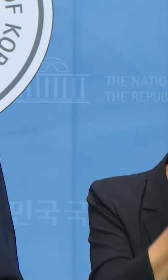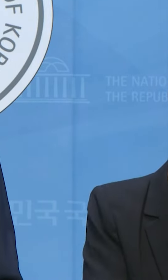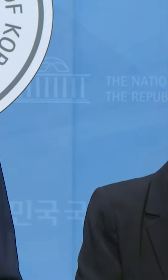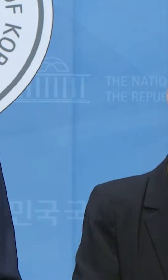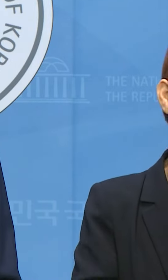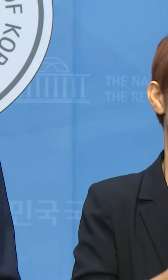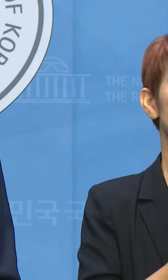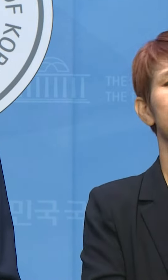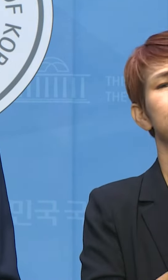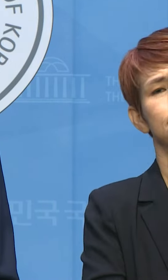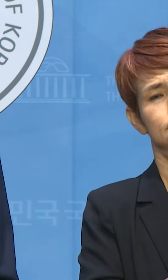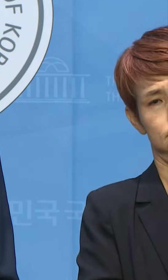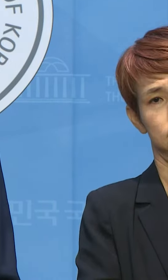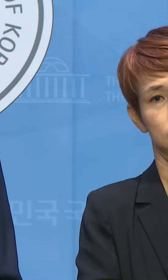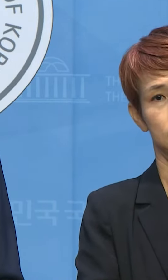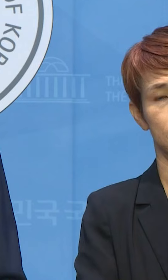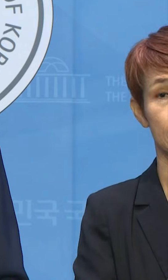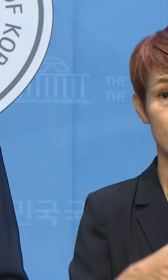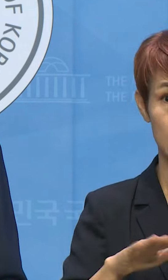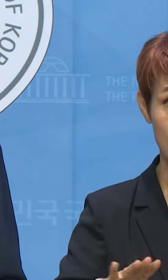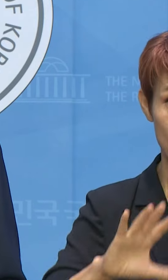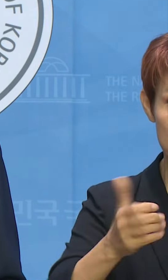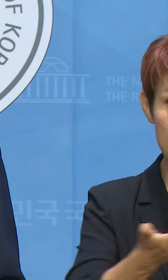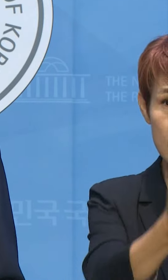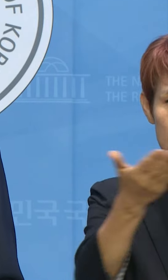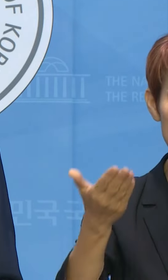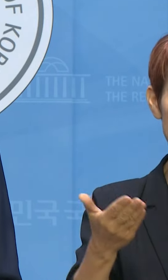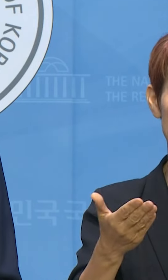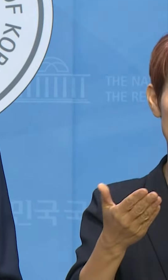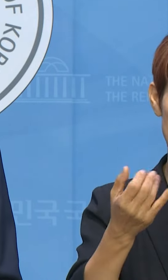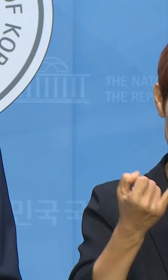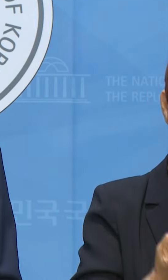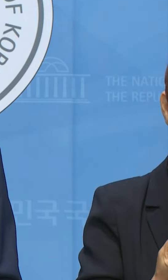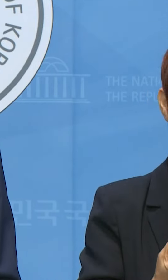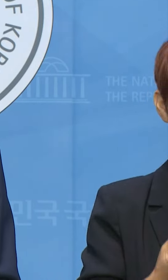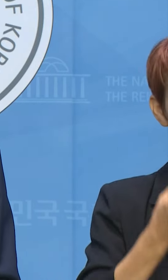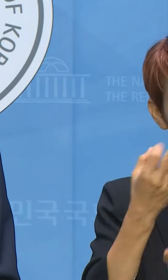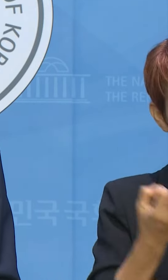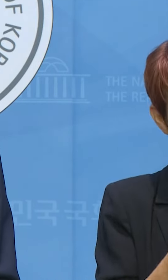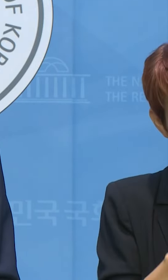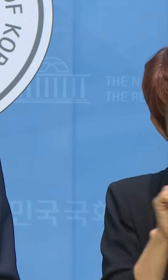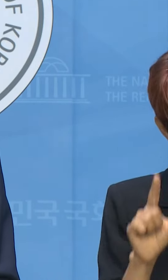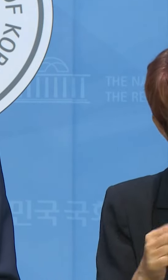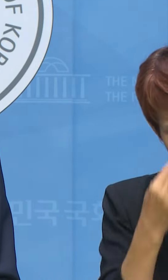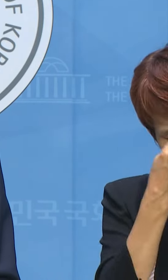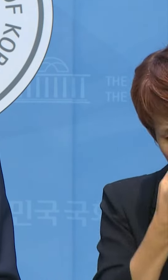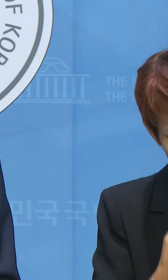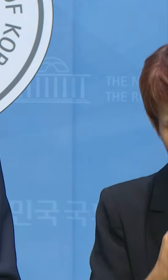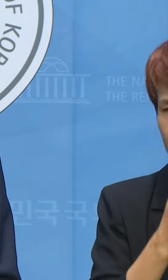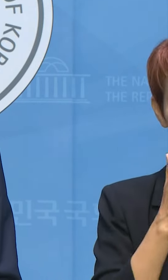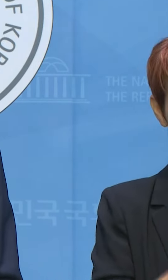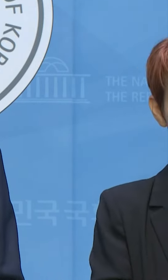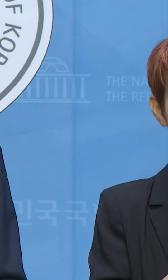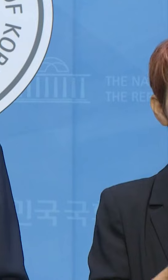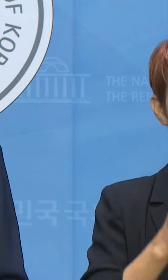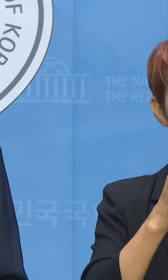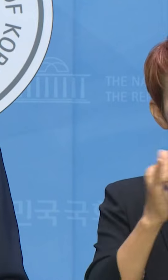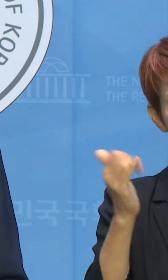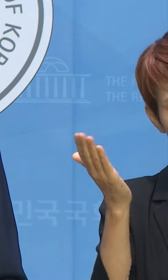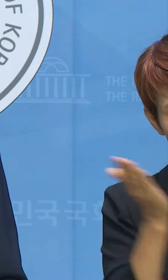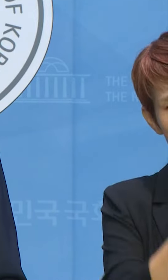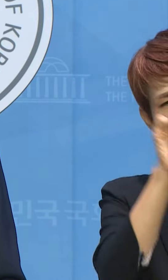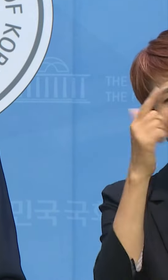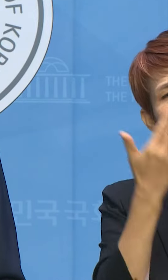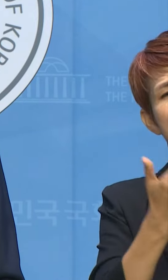불안합니다 이제 국민은 최저생계를 넘어 더 인간다운 삶을 살게 해달라고